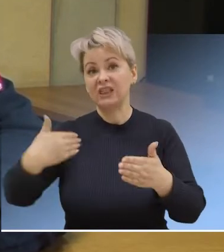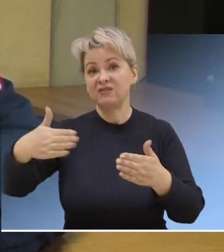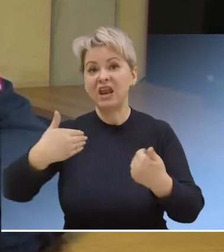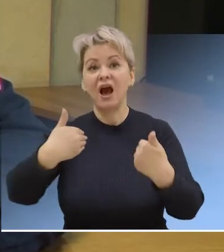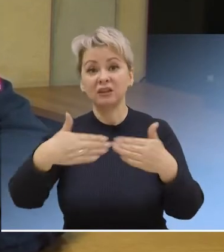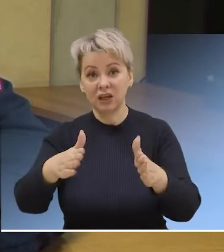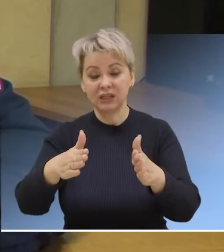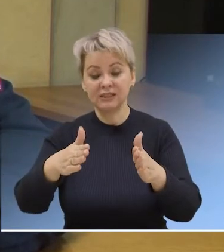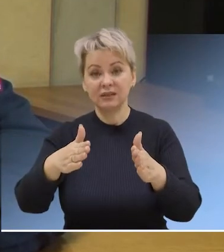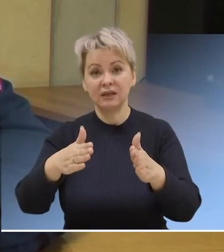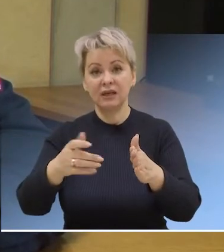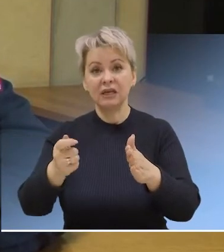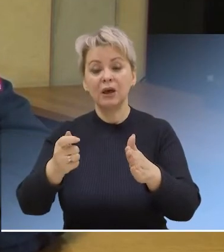двери.